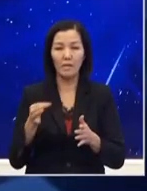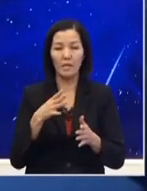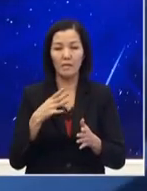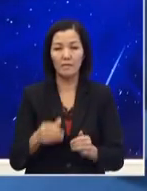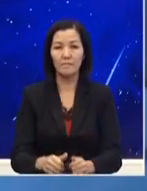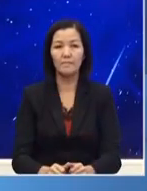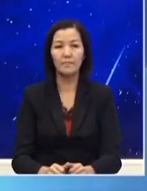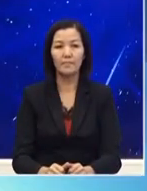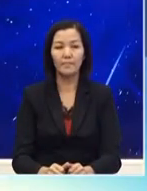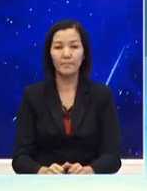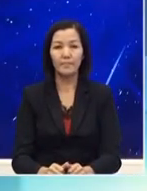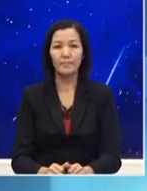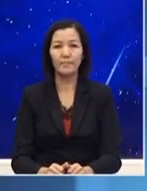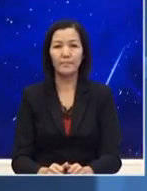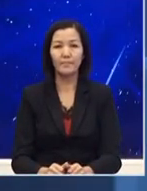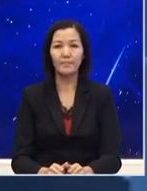Айдос Калиев, телеканал ЖТСУ.